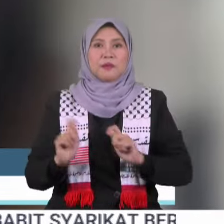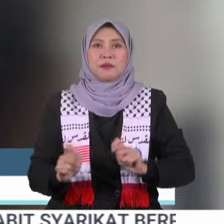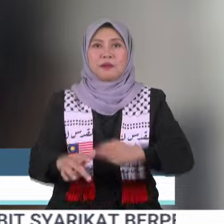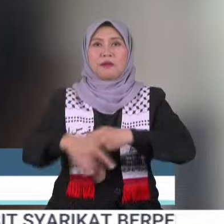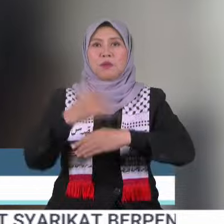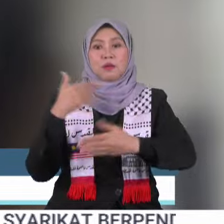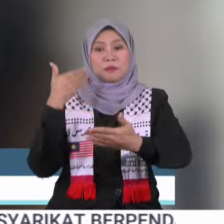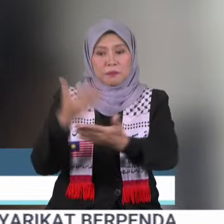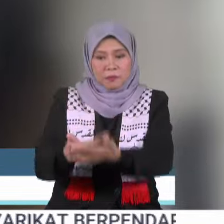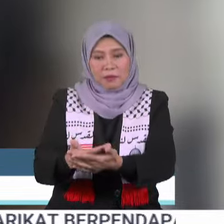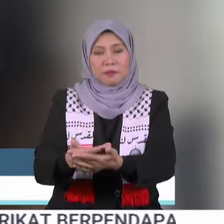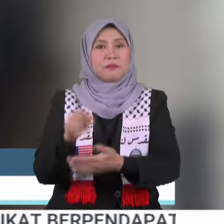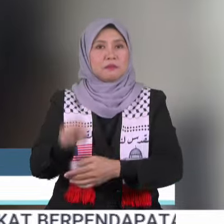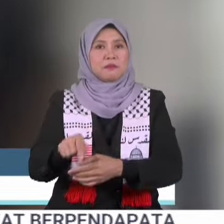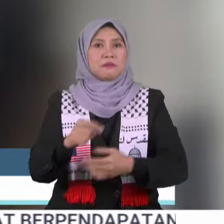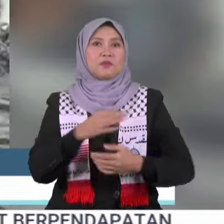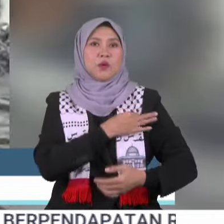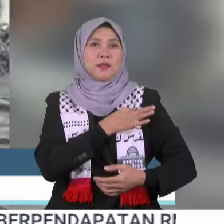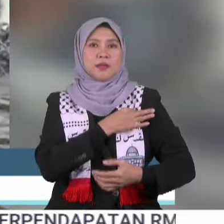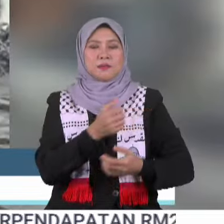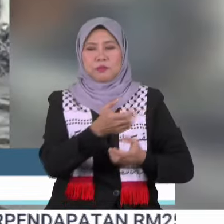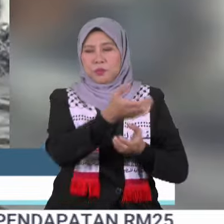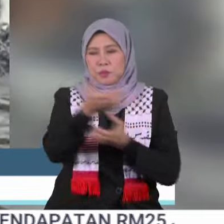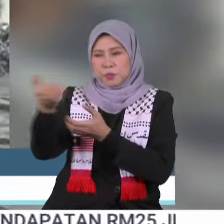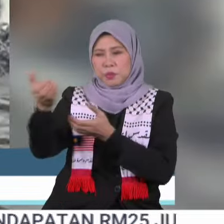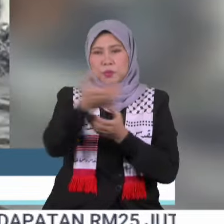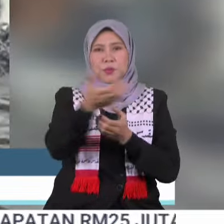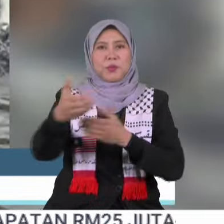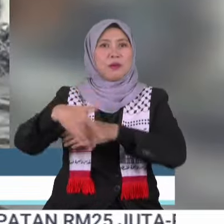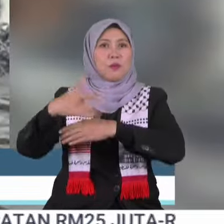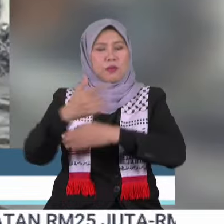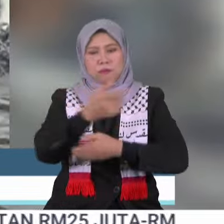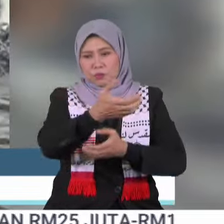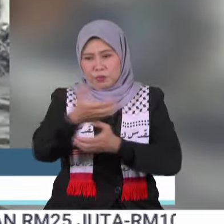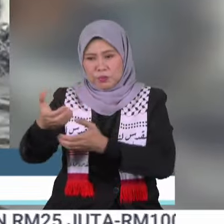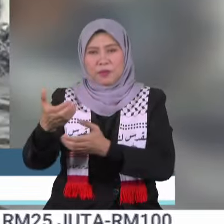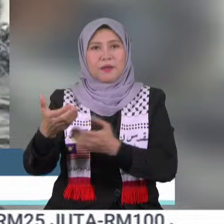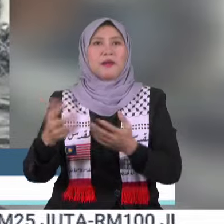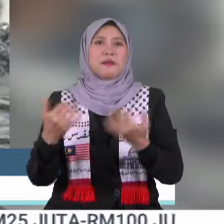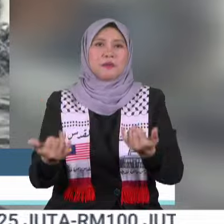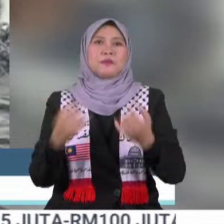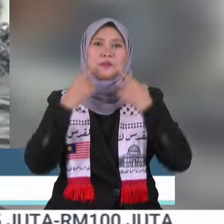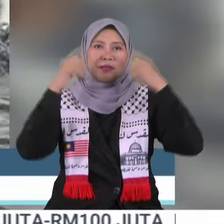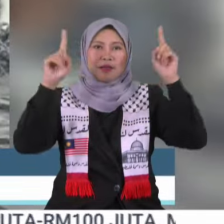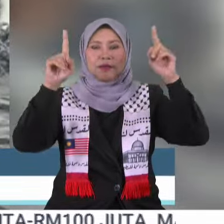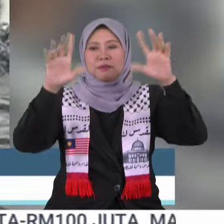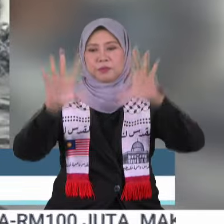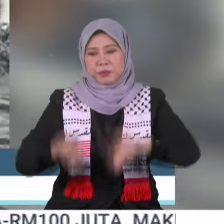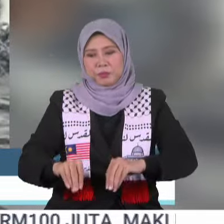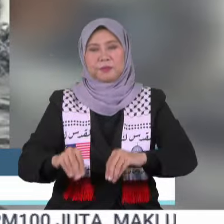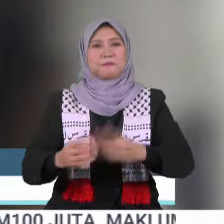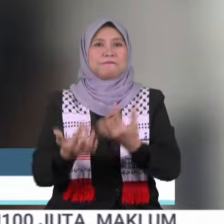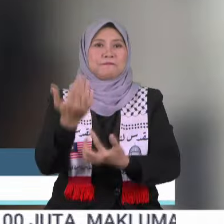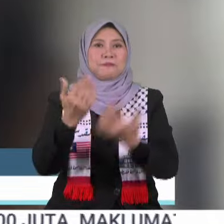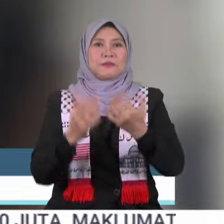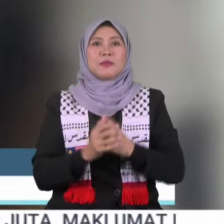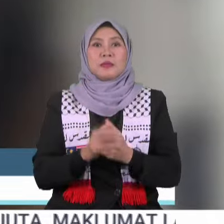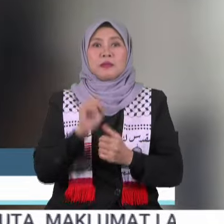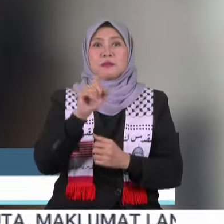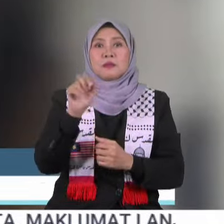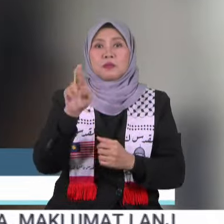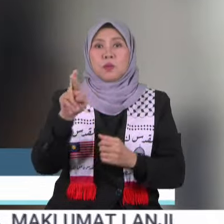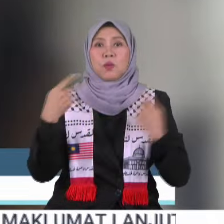pasukan bomba sukarela Kuala Ketil membantu memadam kebakaran di peringkat awal. Kebakaran kemudian berjaya dipadam sepenuhnya. Stor kedai